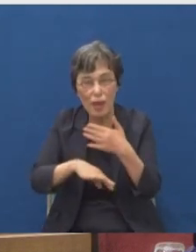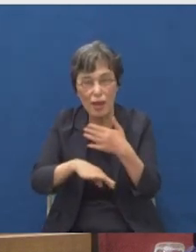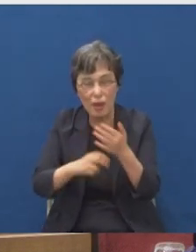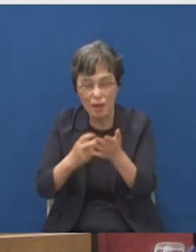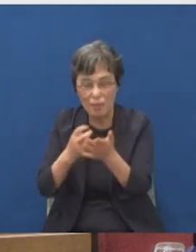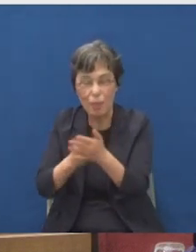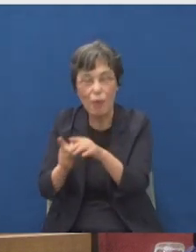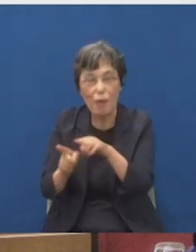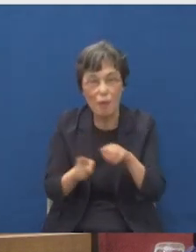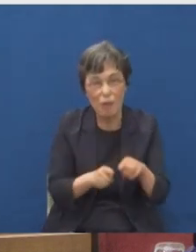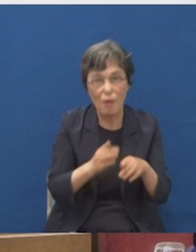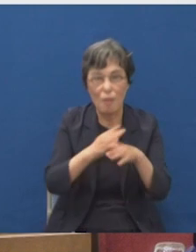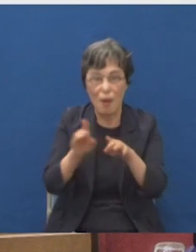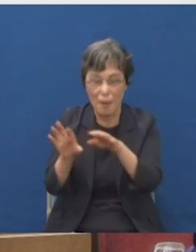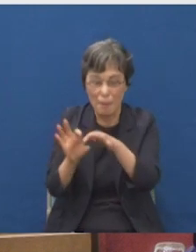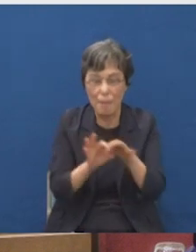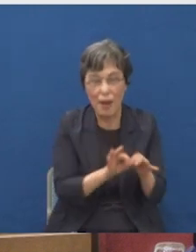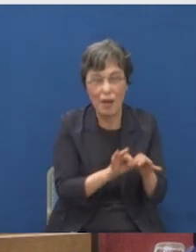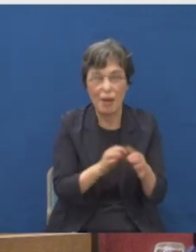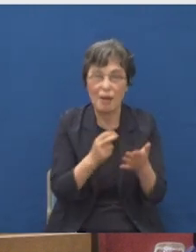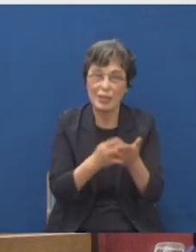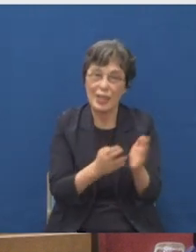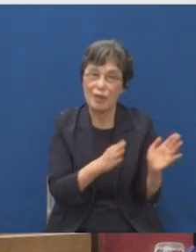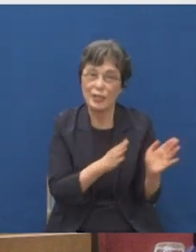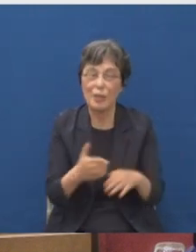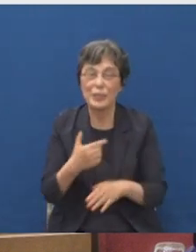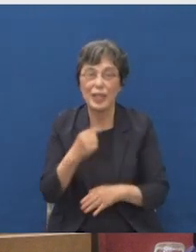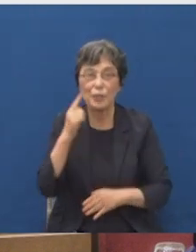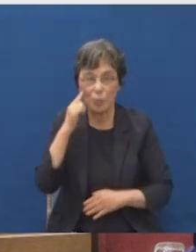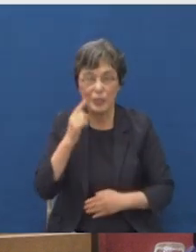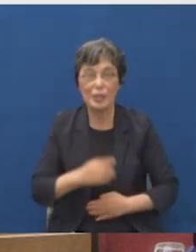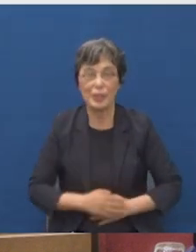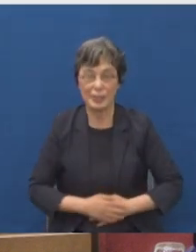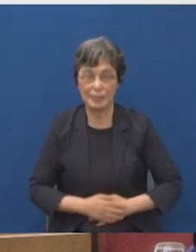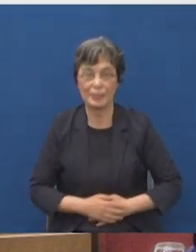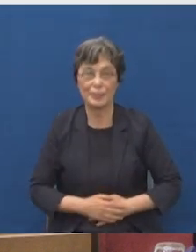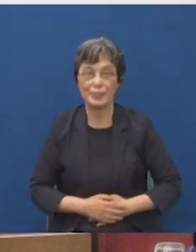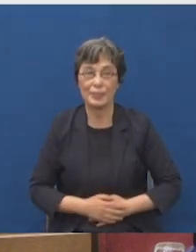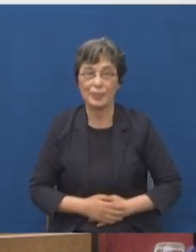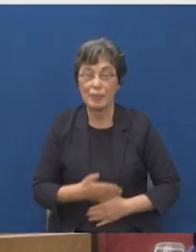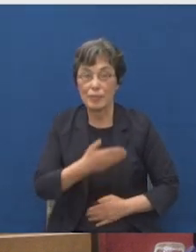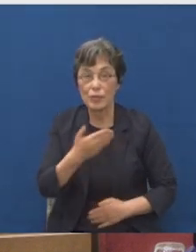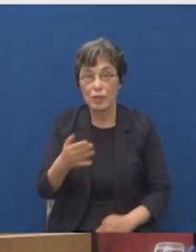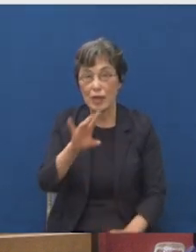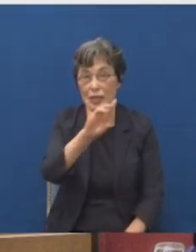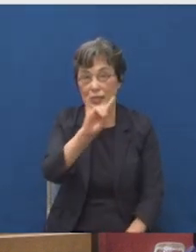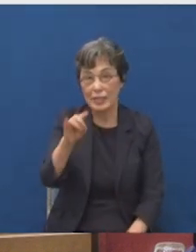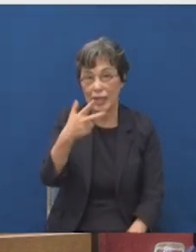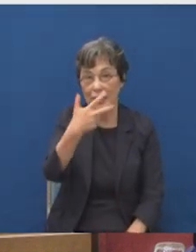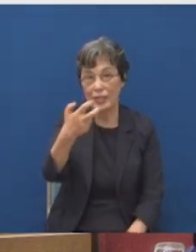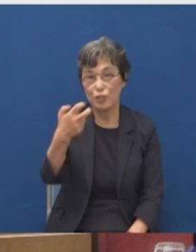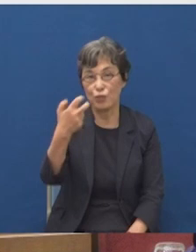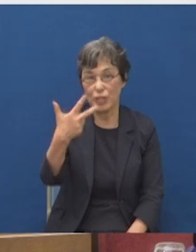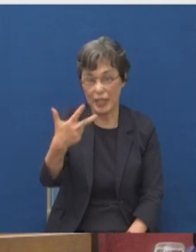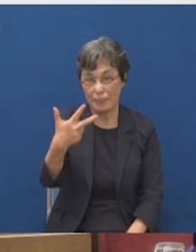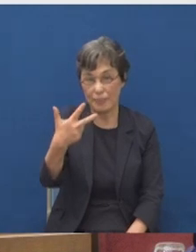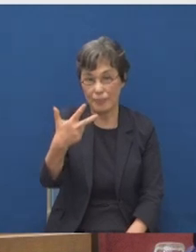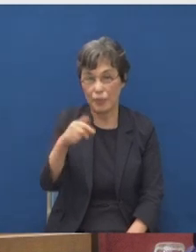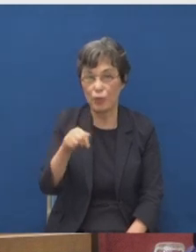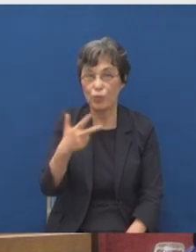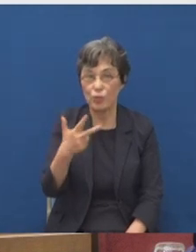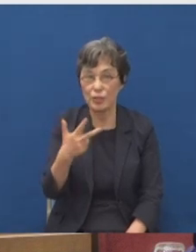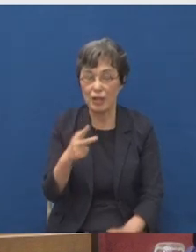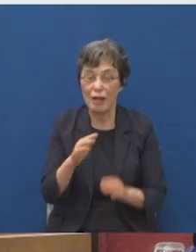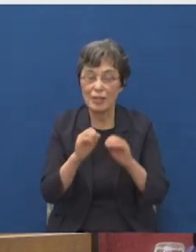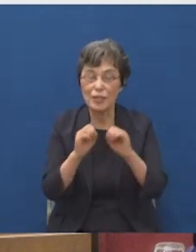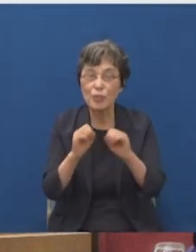則の一部改正に伴い規定を整備しようとするものでございます。次に議第77号、京都市執行